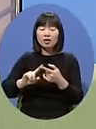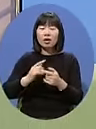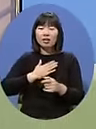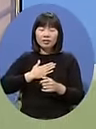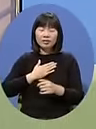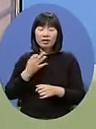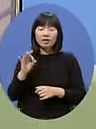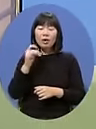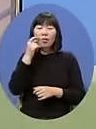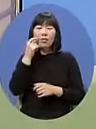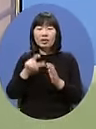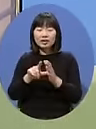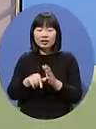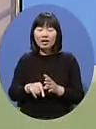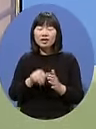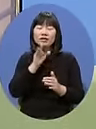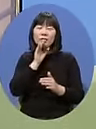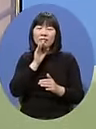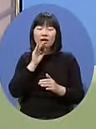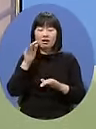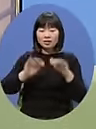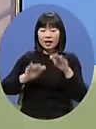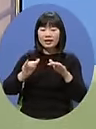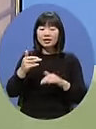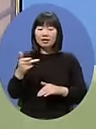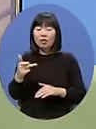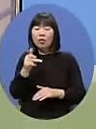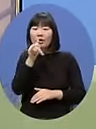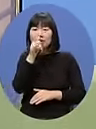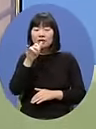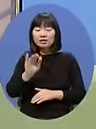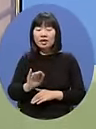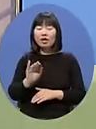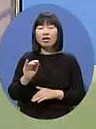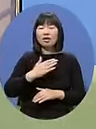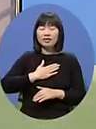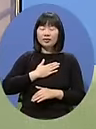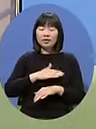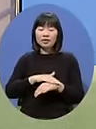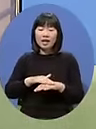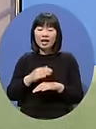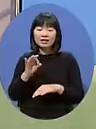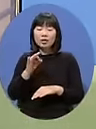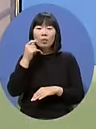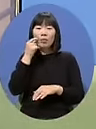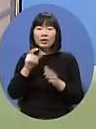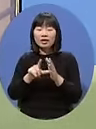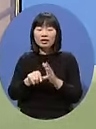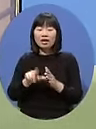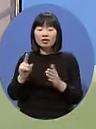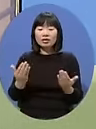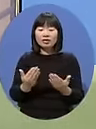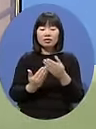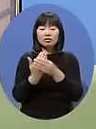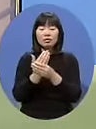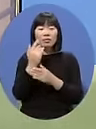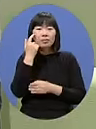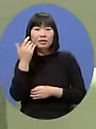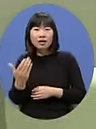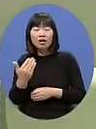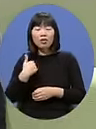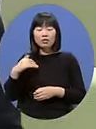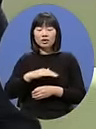감정 알아주지 못했을 때 약간 정말 차이가 클 것 같은데 네. 어떤 감정을 잘 알아주지 못했을 때 어떤 일이 벌어지나요? 이건